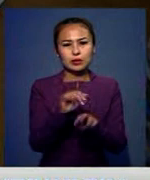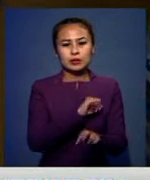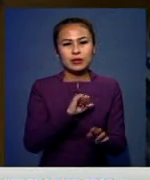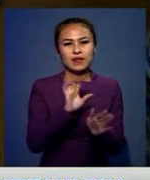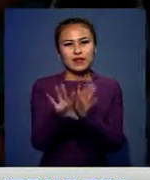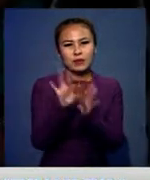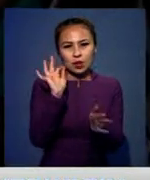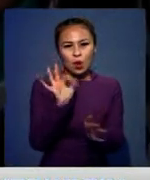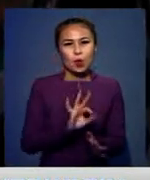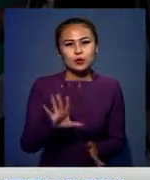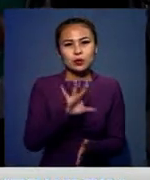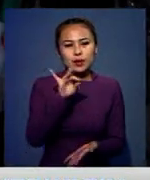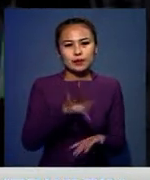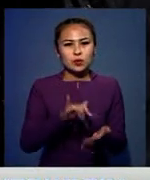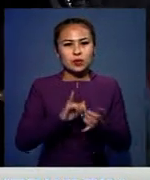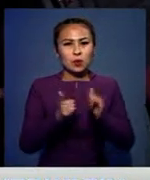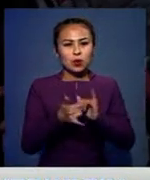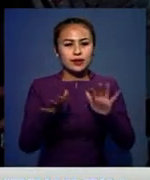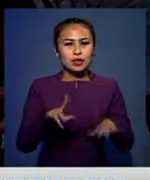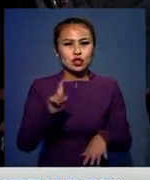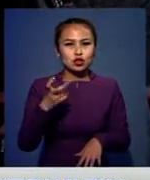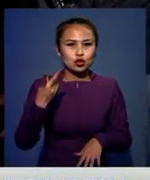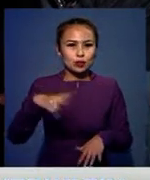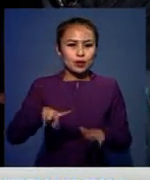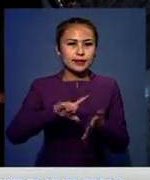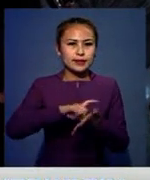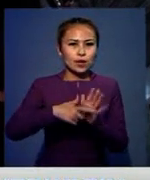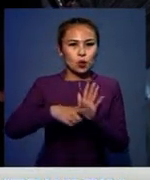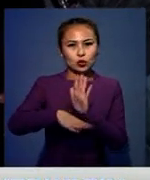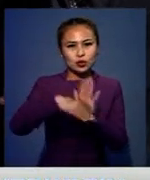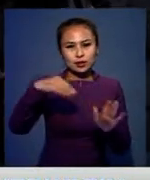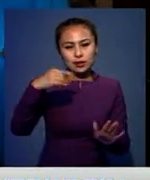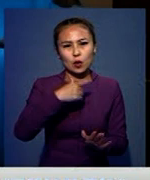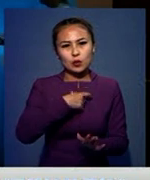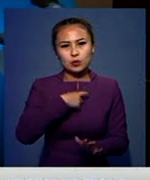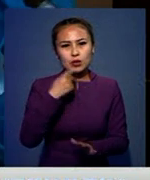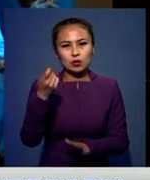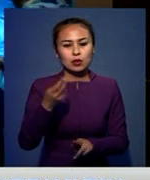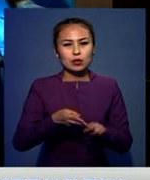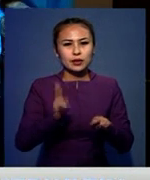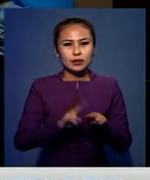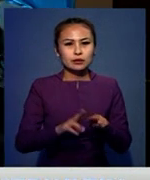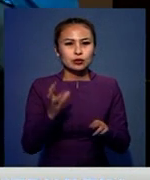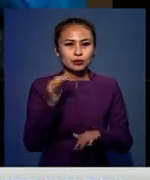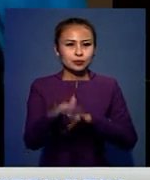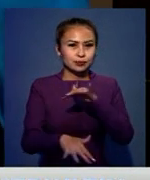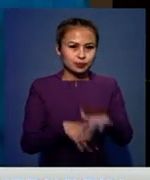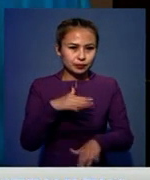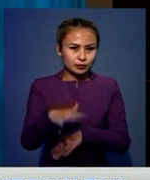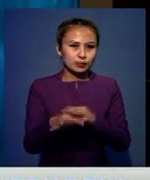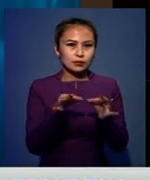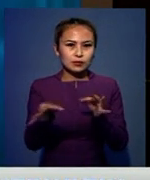өз таңдауларын жасауда. Облыс орталығы Өскеменде орналасқан 120 сайлау учаскесіне дауыс берушілер толассыз келіп